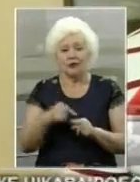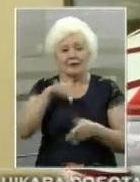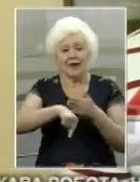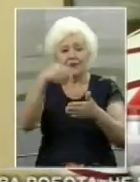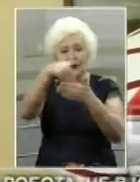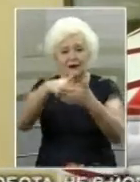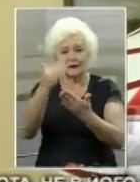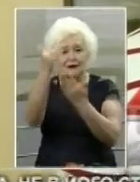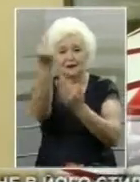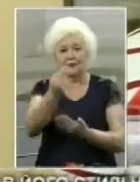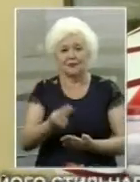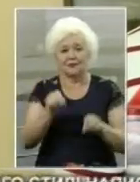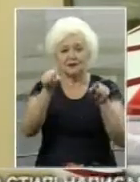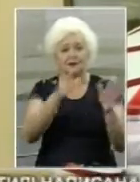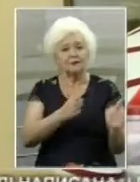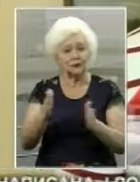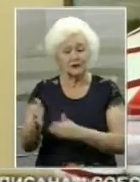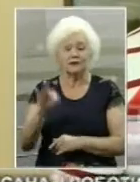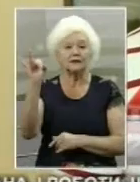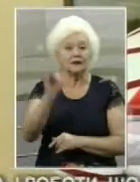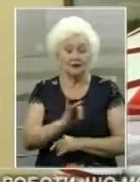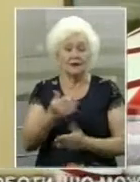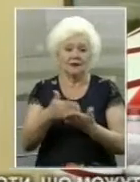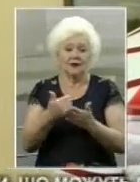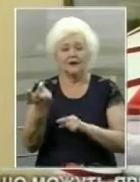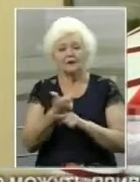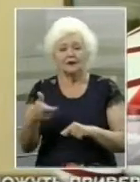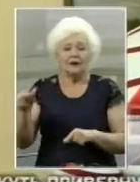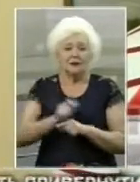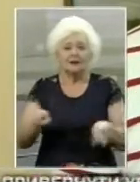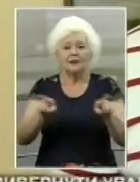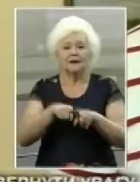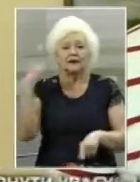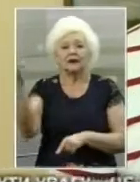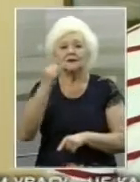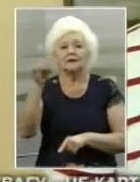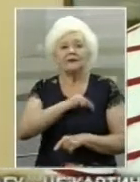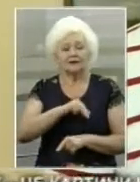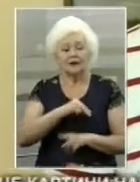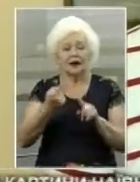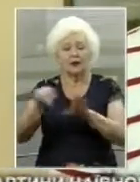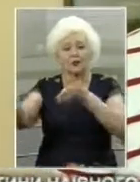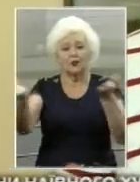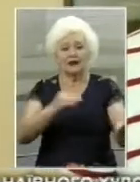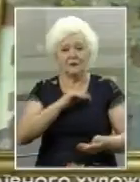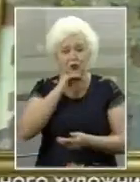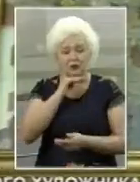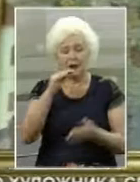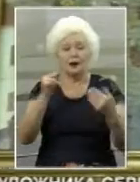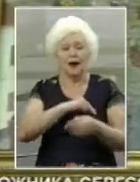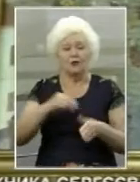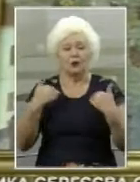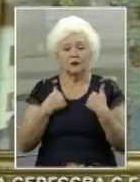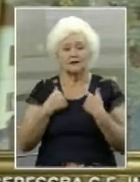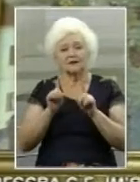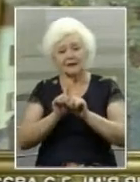характерному написана для нього стилі. І, наверное, самые такие интересные работы, которые привлекут внимание, это работы нашего